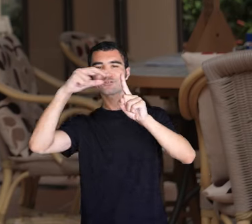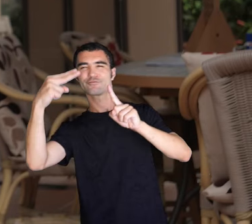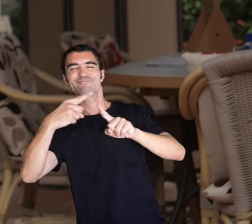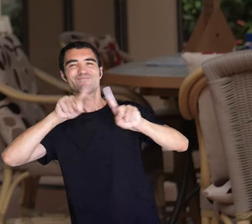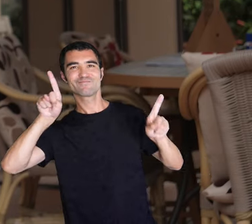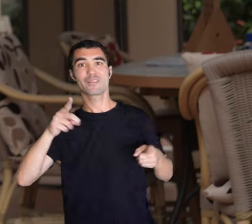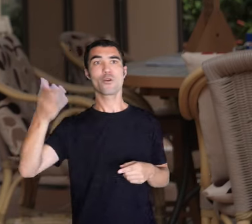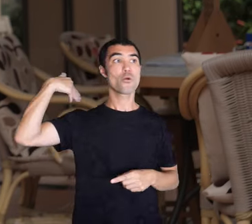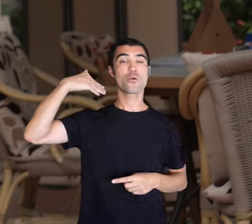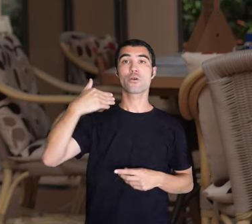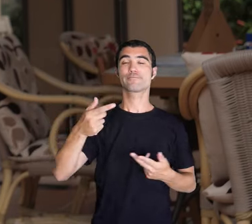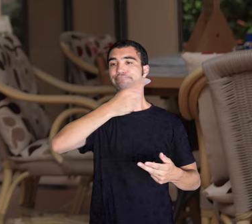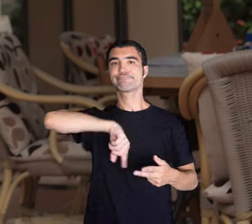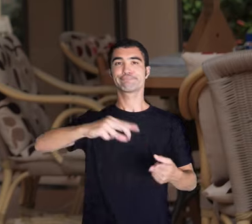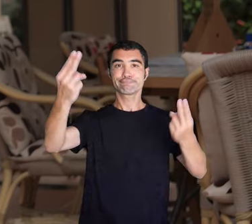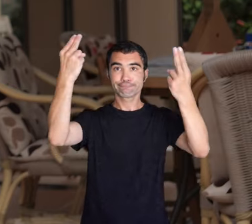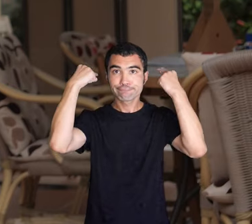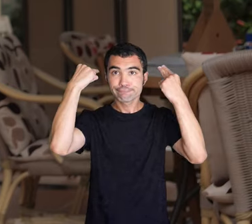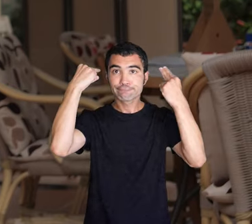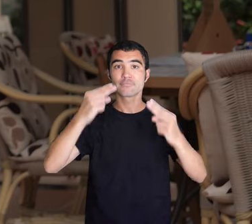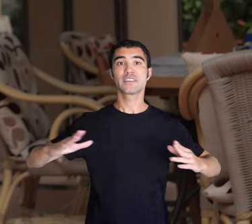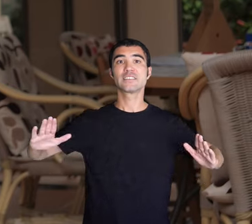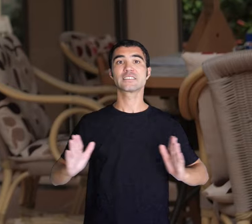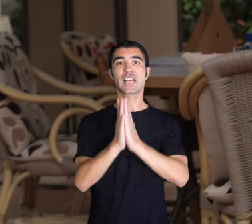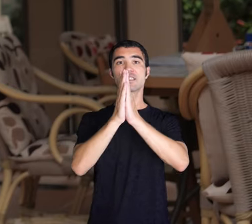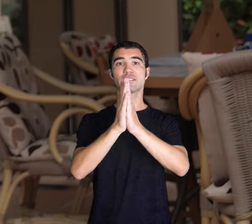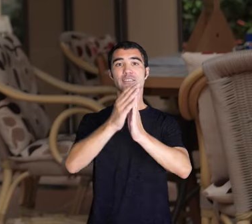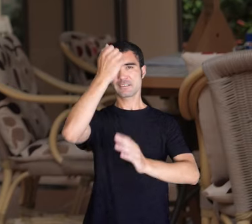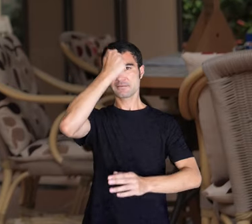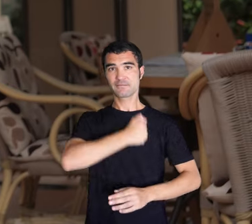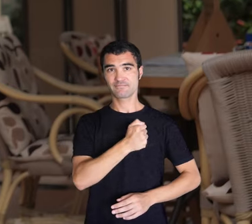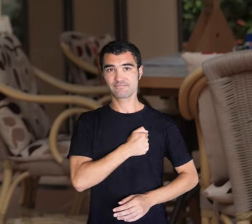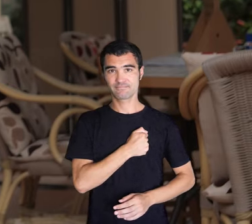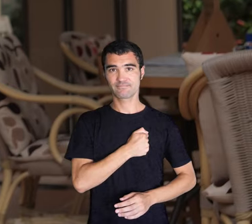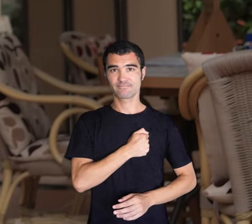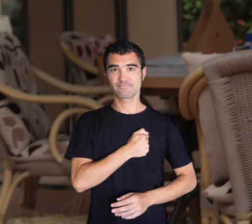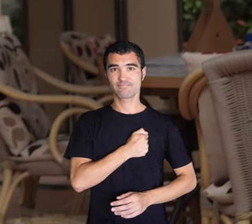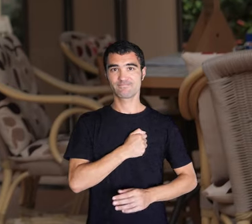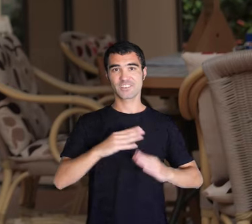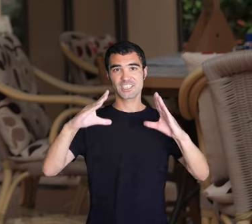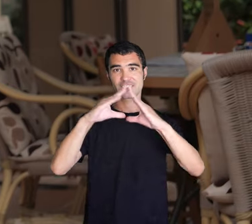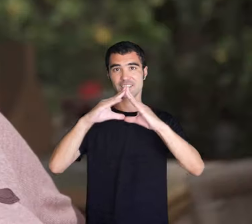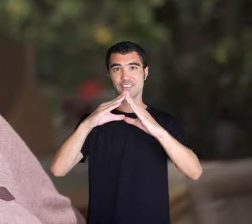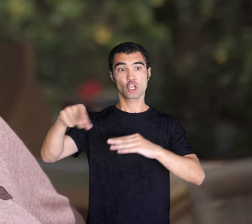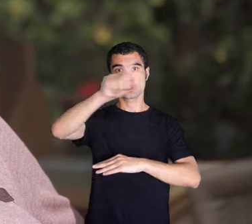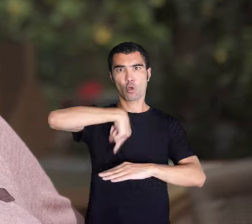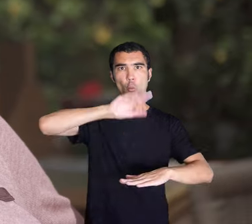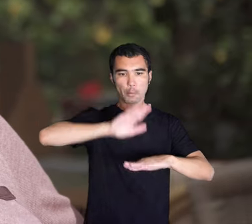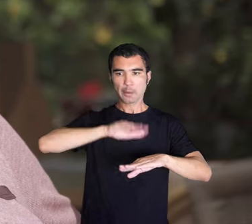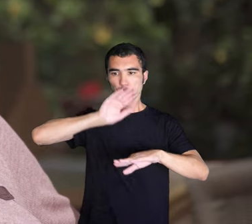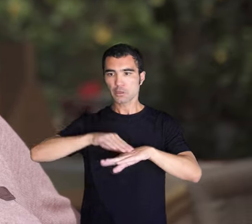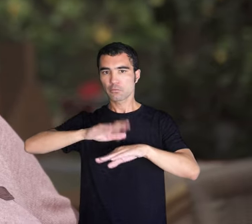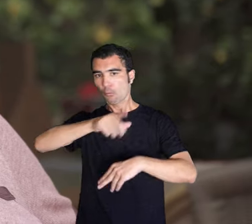comandats en aquell entonces per la Santa Mare Iglesia Catòlica Apostòlica i Romana, m'entens? I tot era pecat, i a